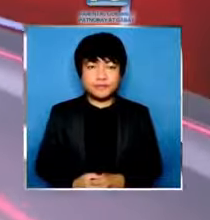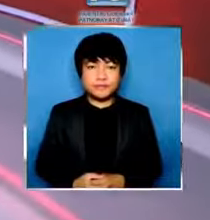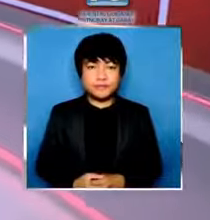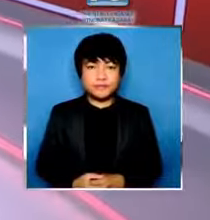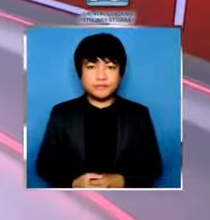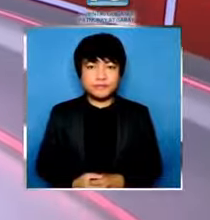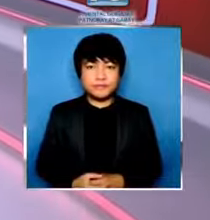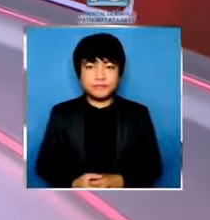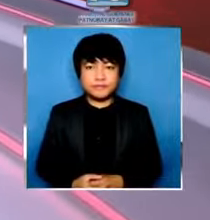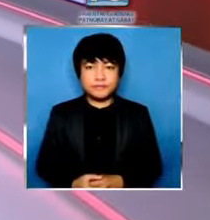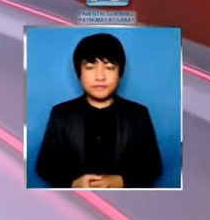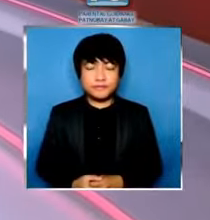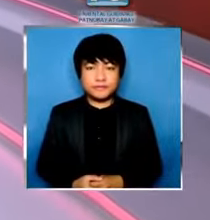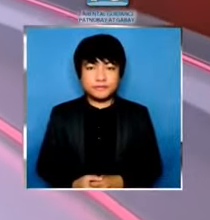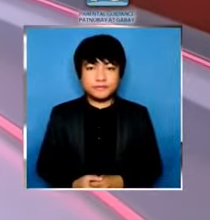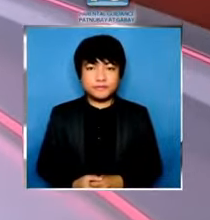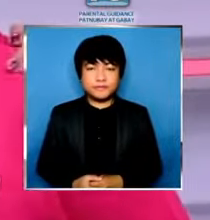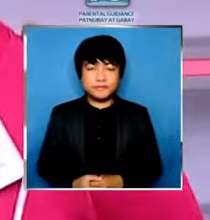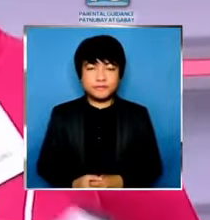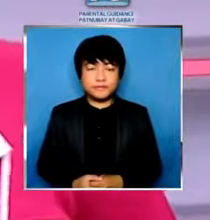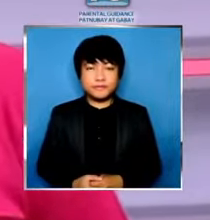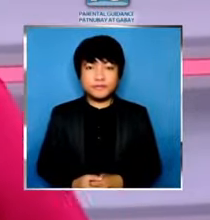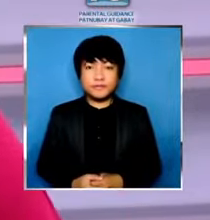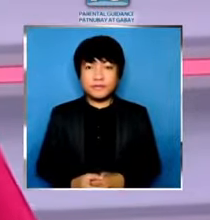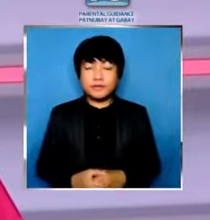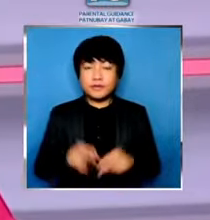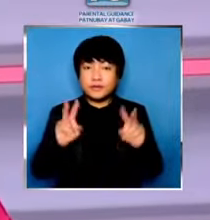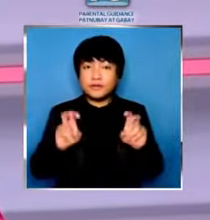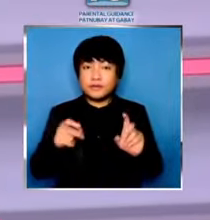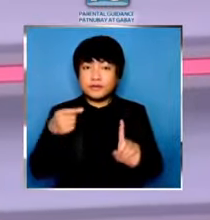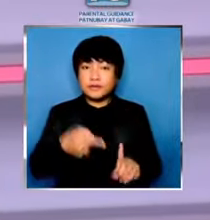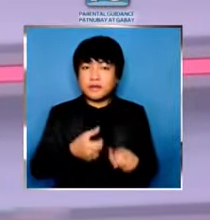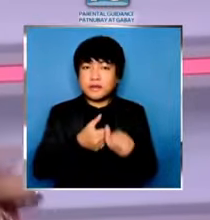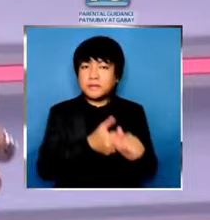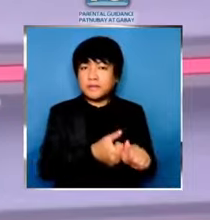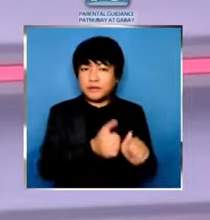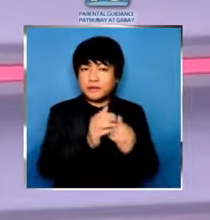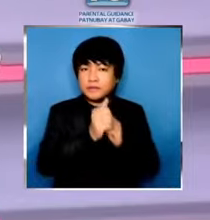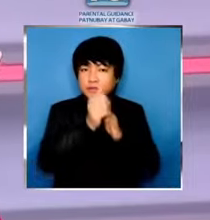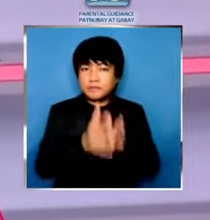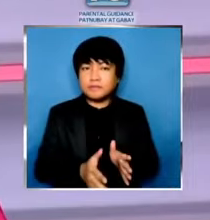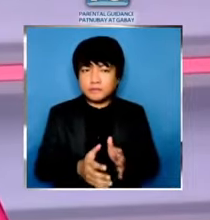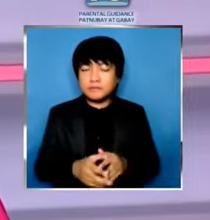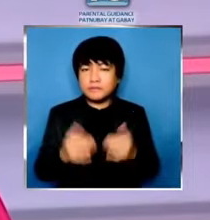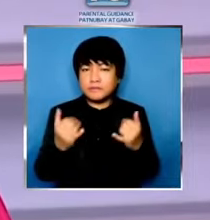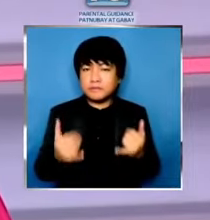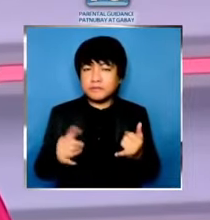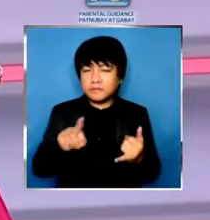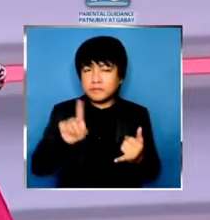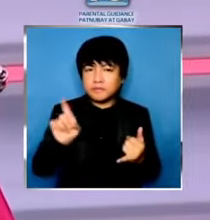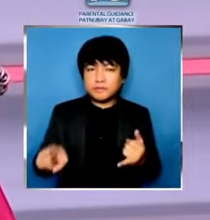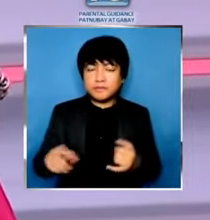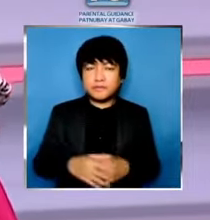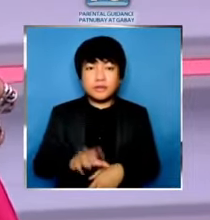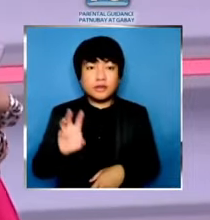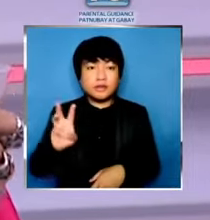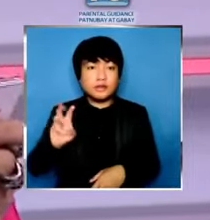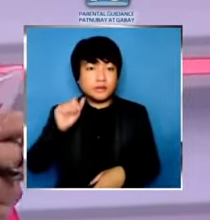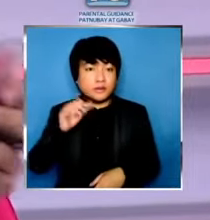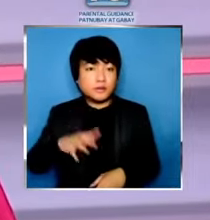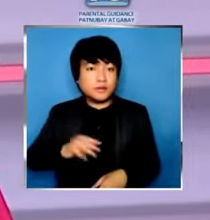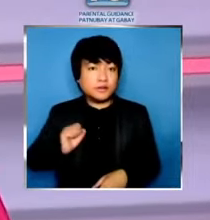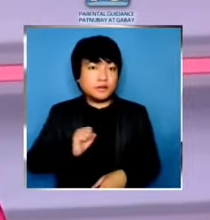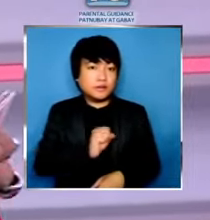Ang kategory natin ay follow the leader. Usaping leader tayo. Ang tanong, sa 6 na babaeng kasalukuyang senador ng